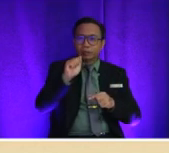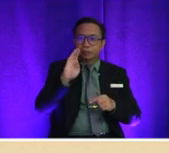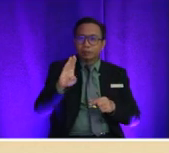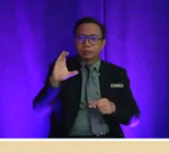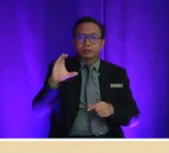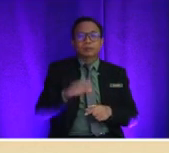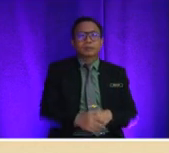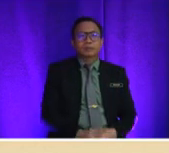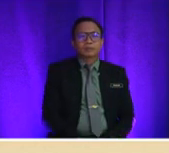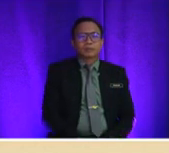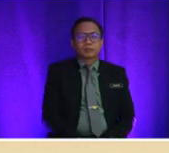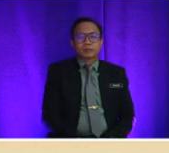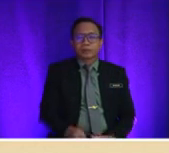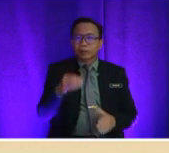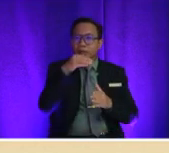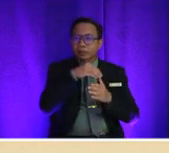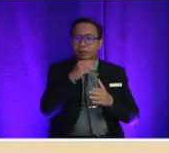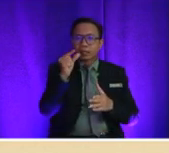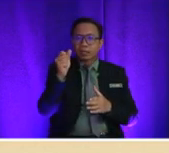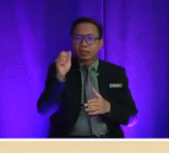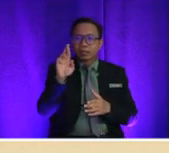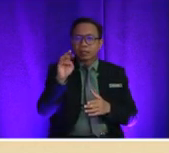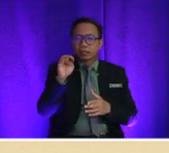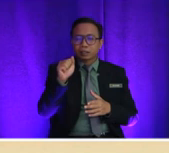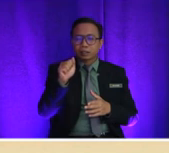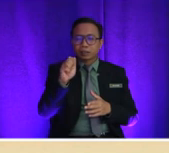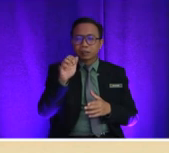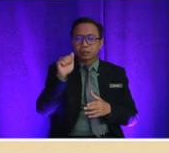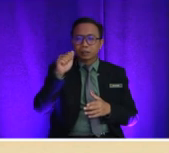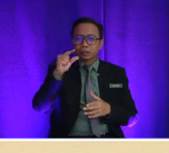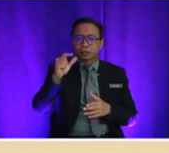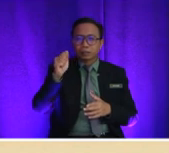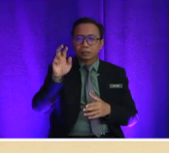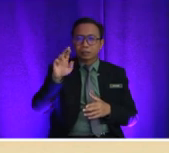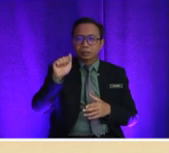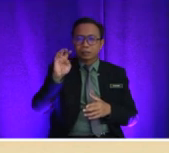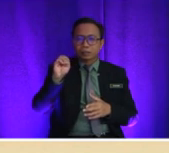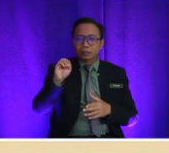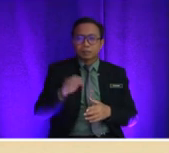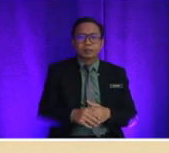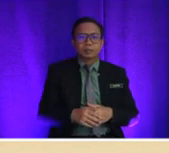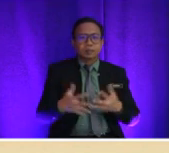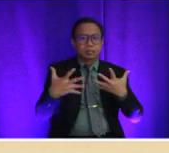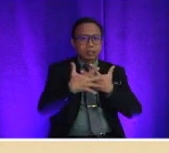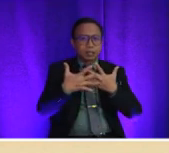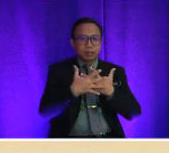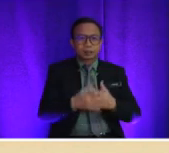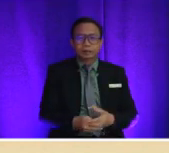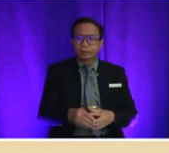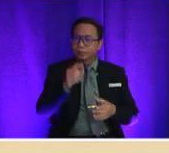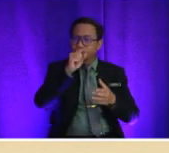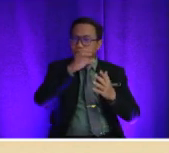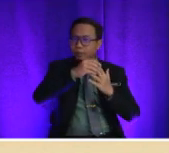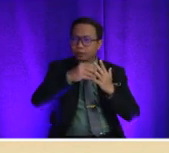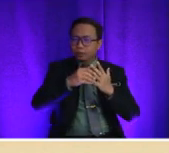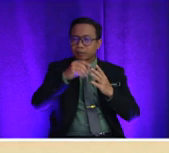bahan dan peralatannya adalah garam daun kita Ketapang dan juga jaring kurungan pilih padanan bagi